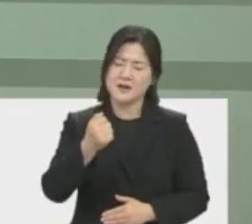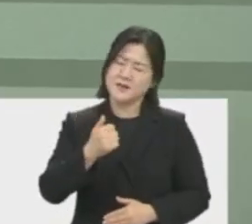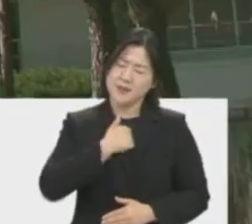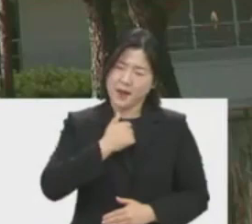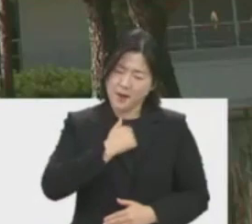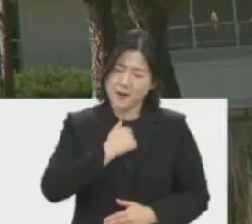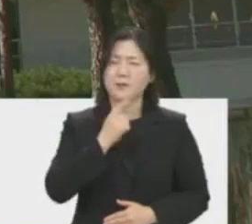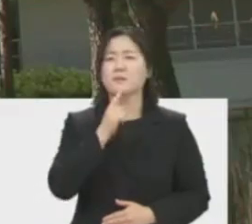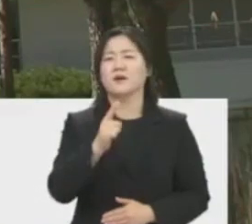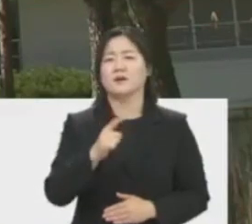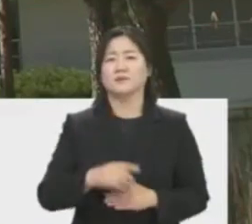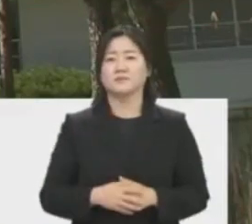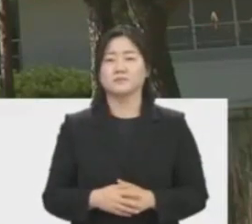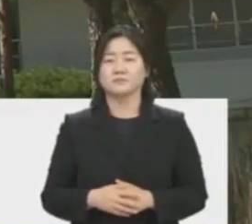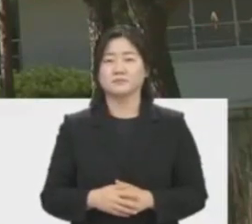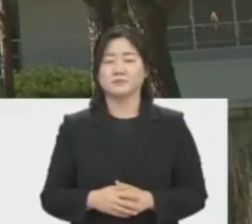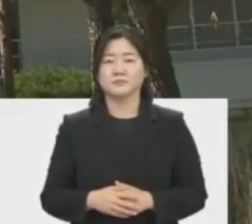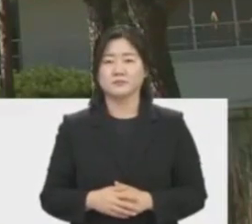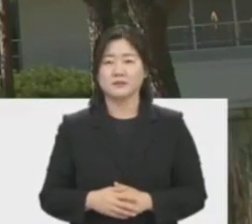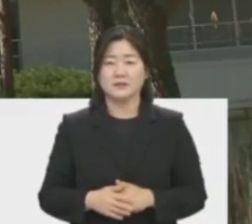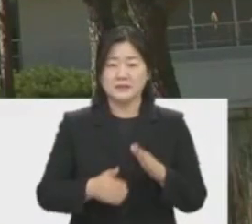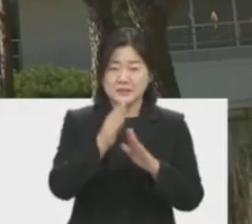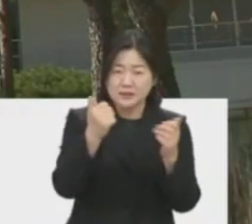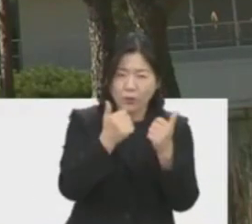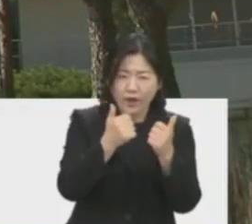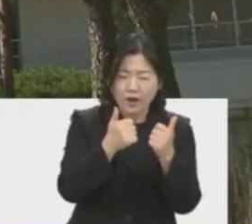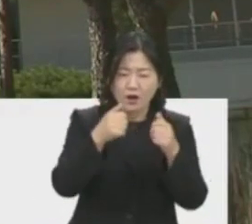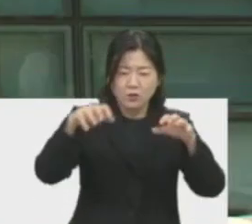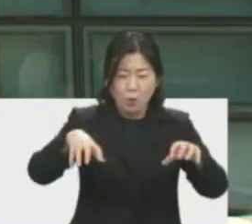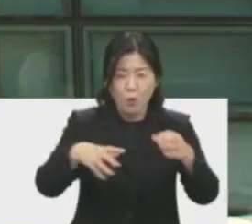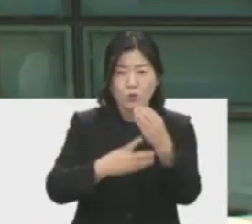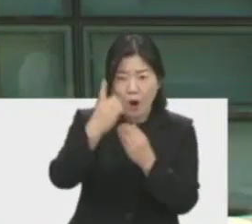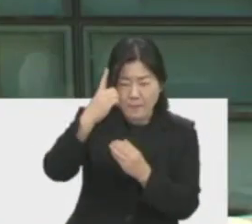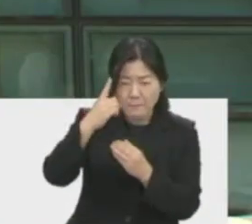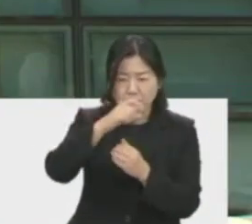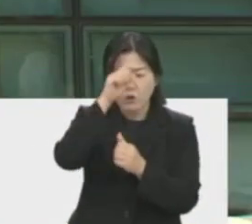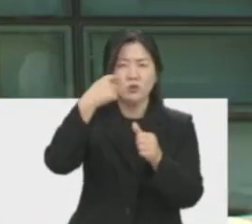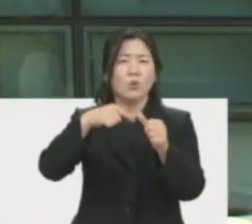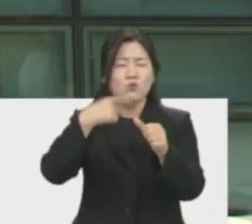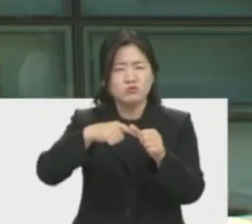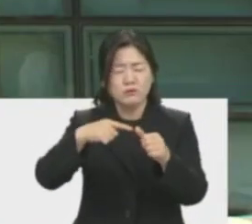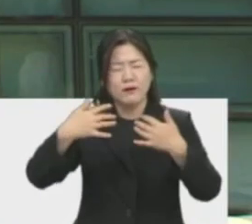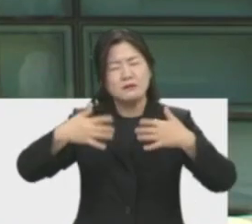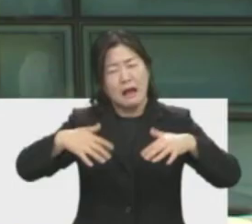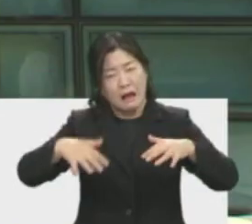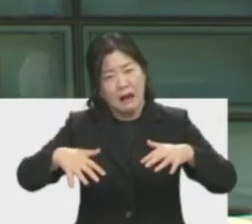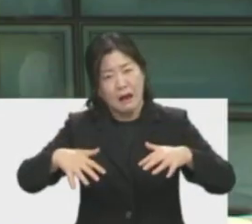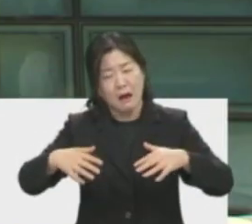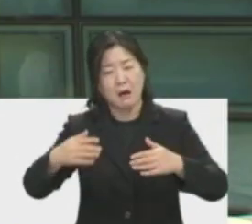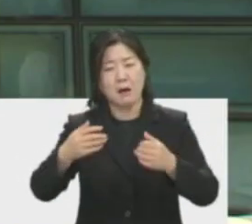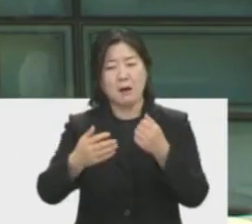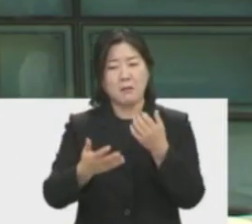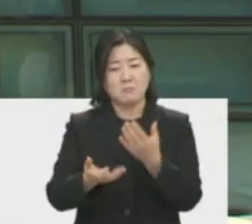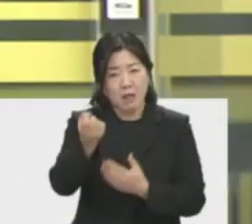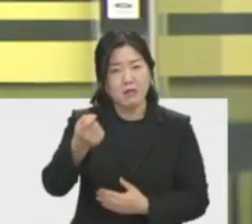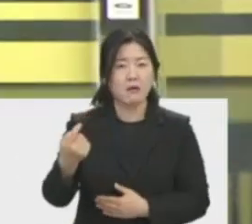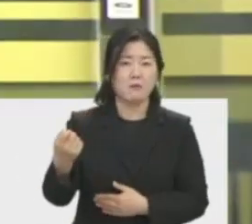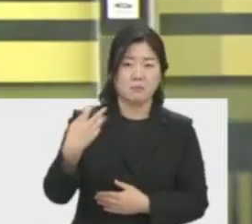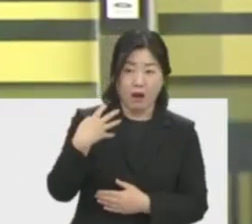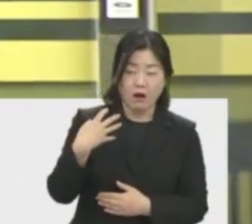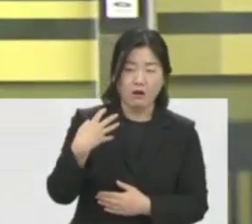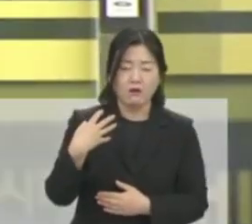하다고 토로했습니다 이어 시의회가 두 기관을 통합하면 평생교육이 부실해질 것이라 판단했다고